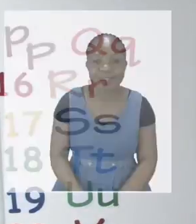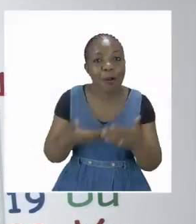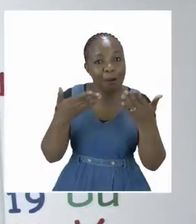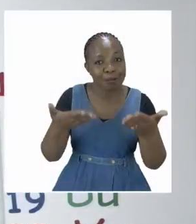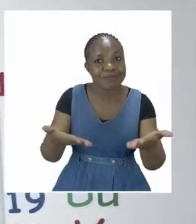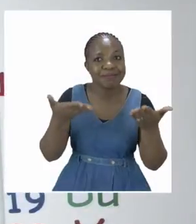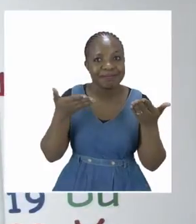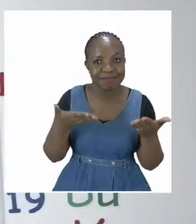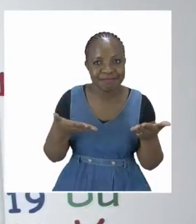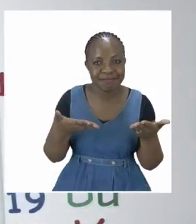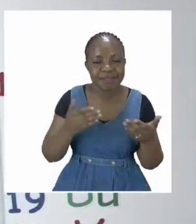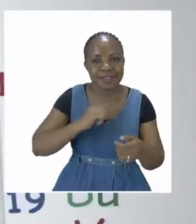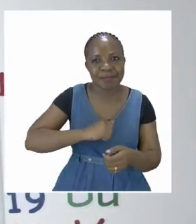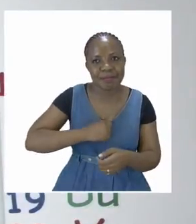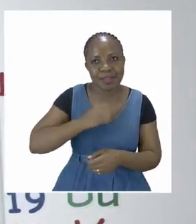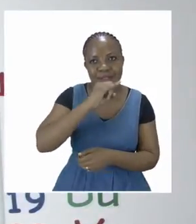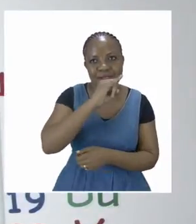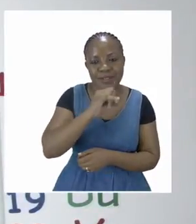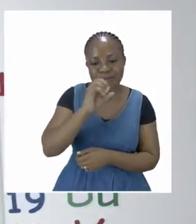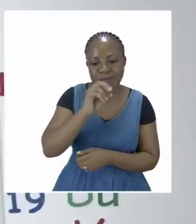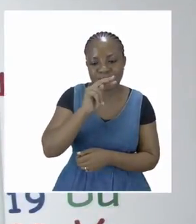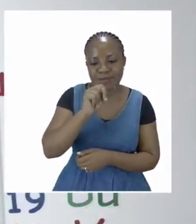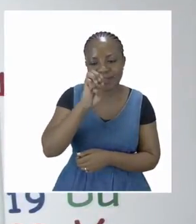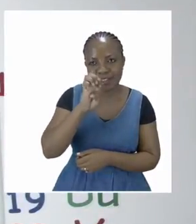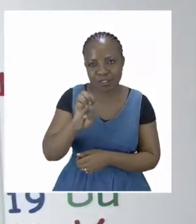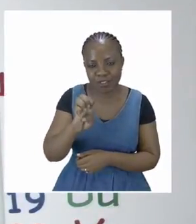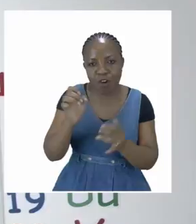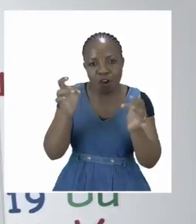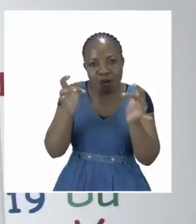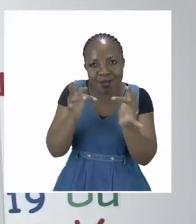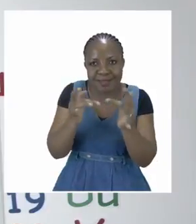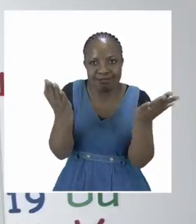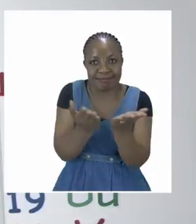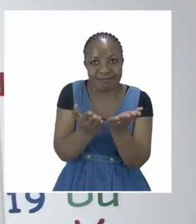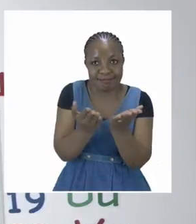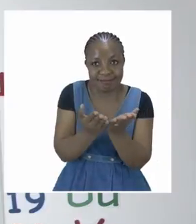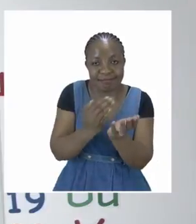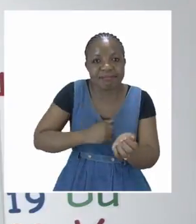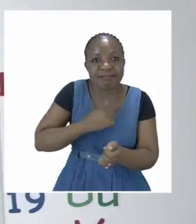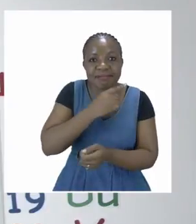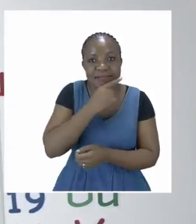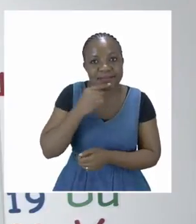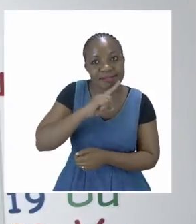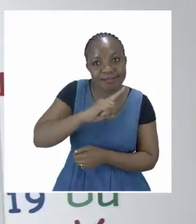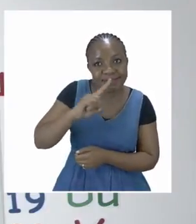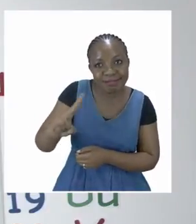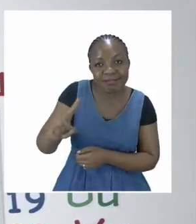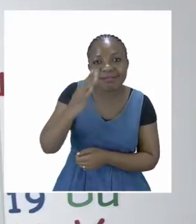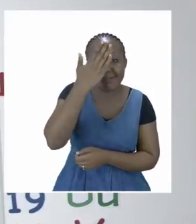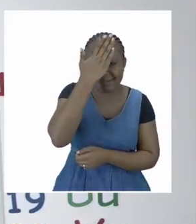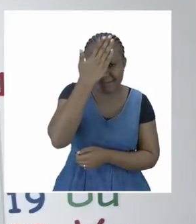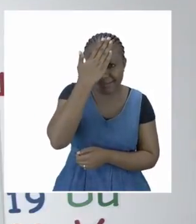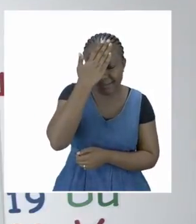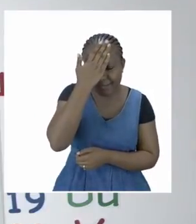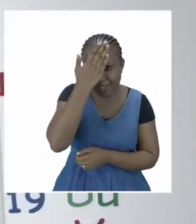Welcome to my zone online school. My name is Teacher Mutsa. Get your education